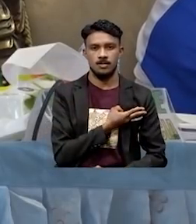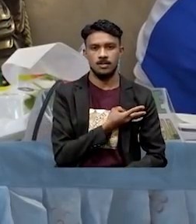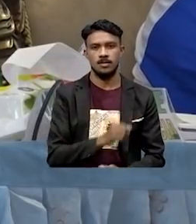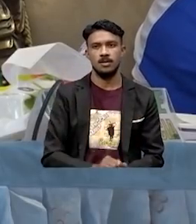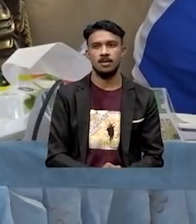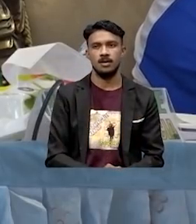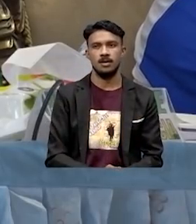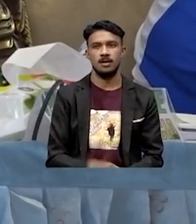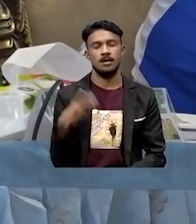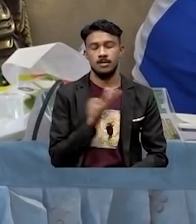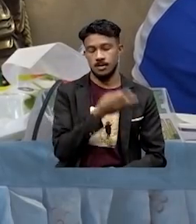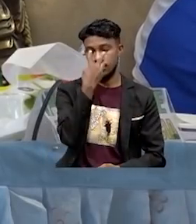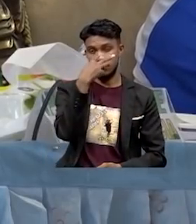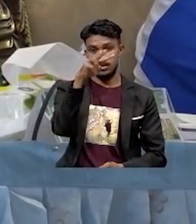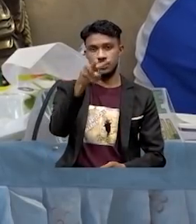amini